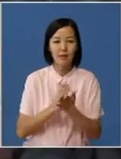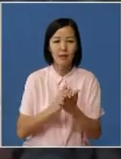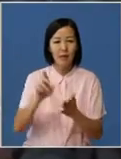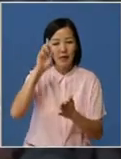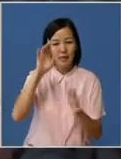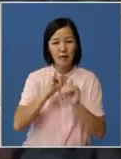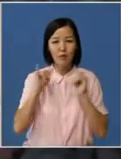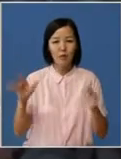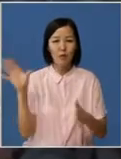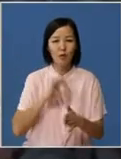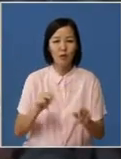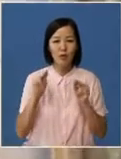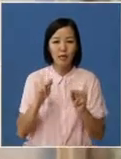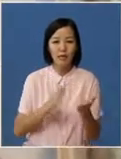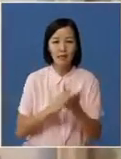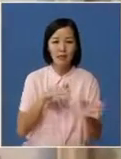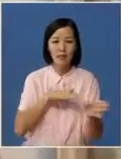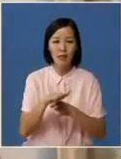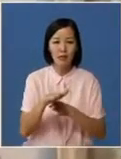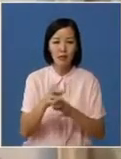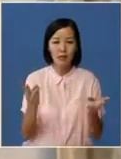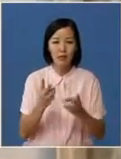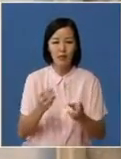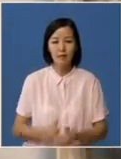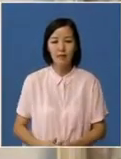үлес қосып, адал қызмет етуге шақырды.